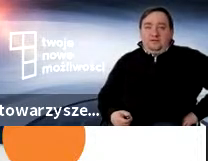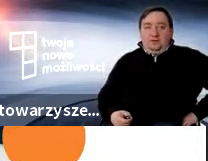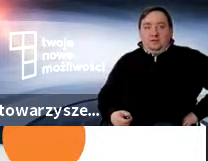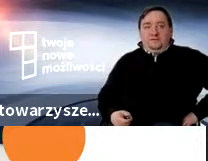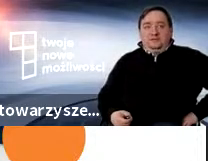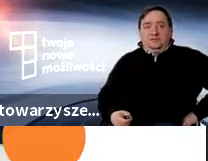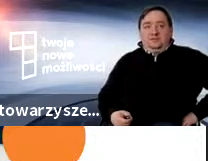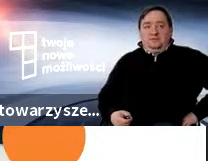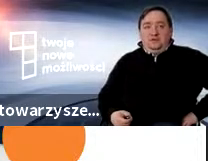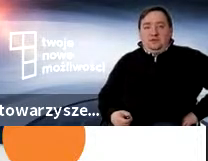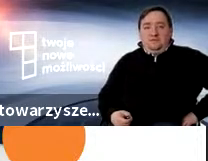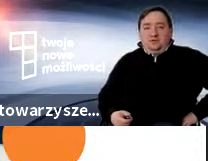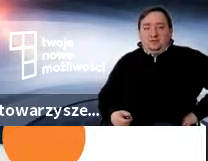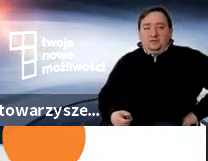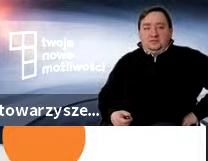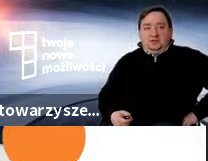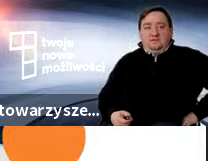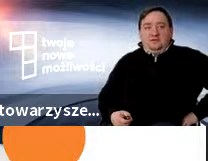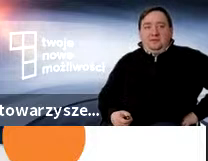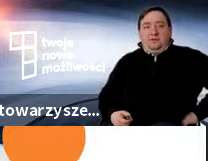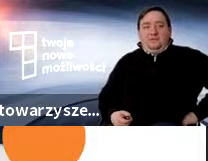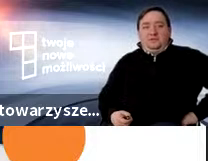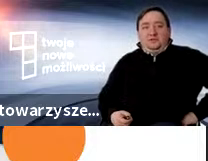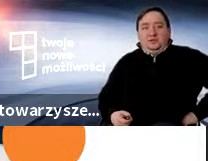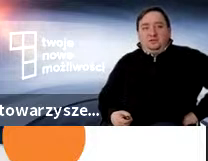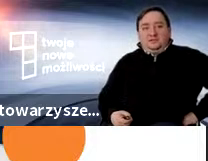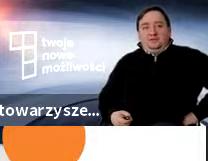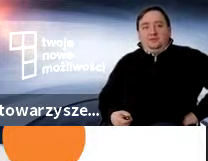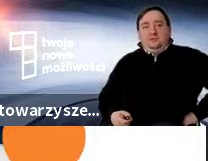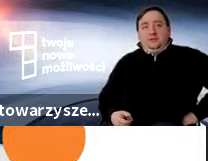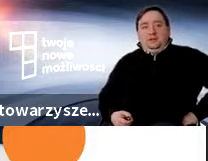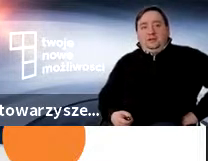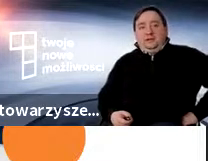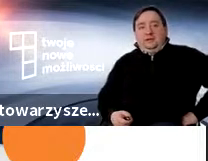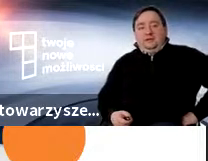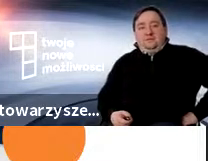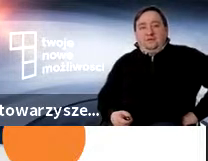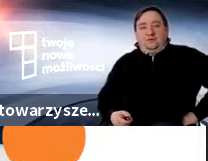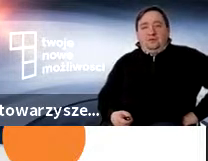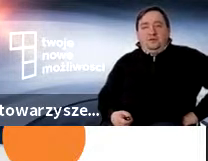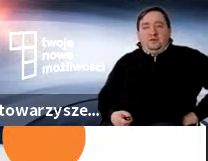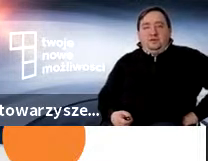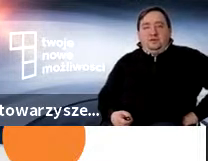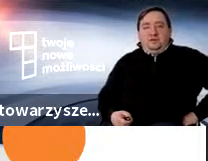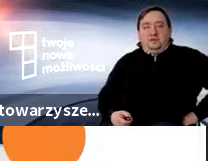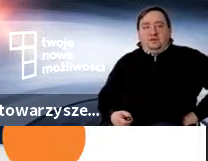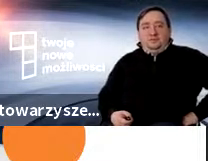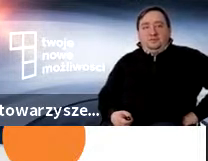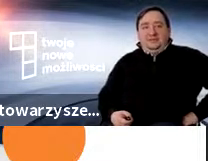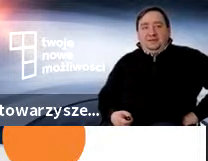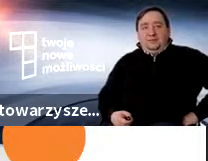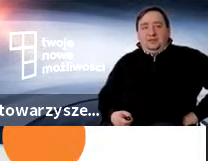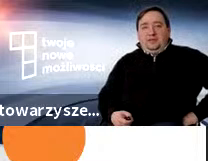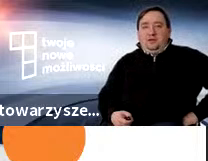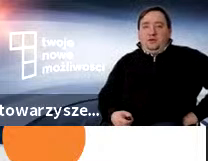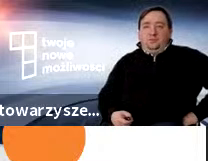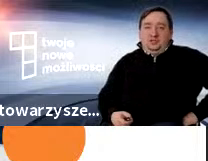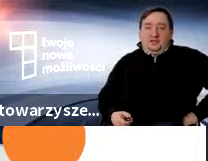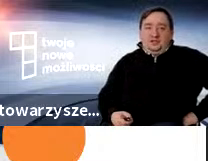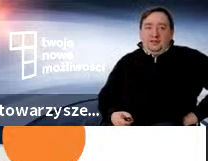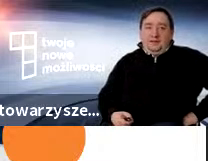Naprawdę wielu beneficjentów jako formy zaliczeniowe miało wszelkiego rodzaju formy